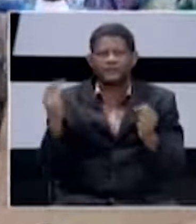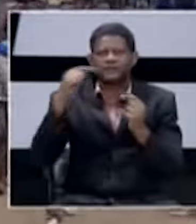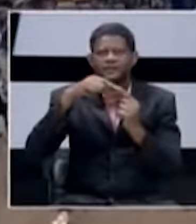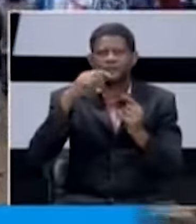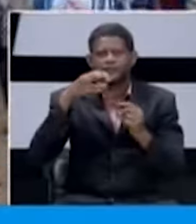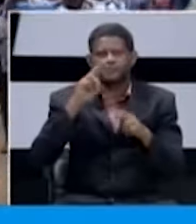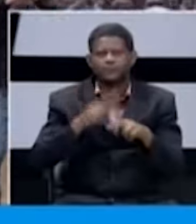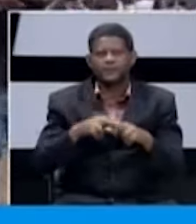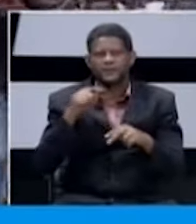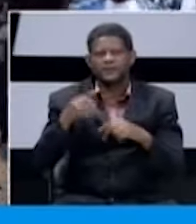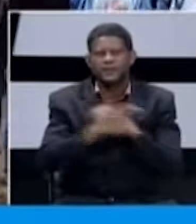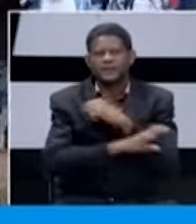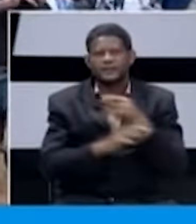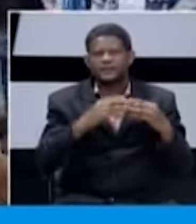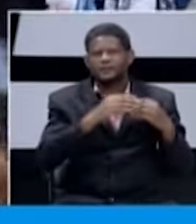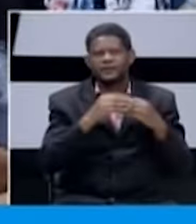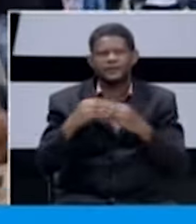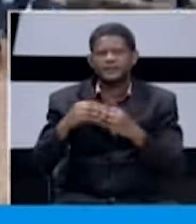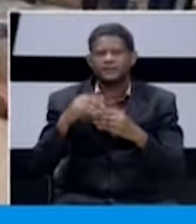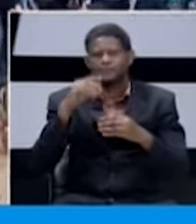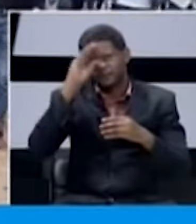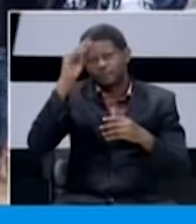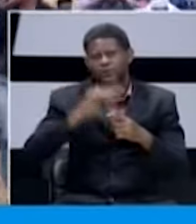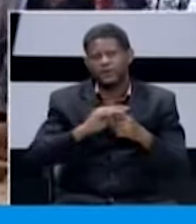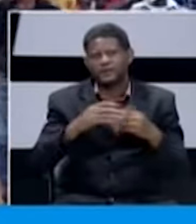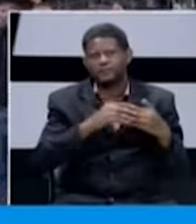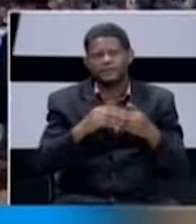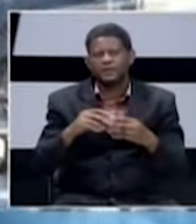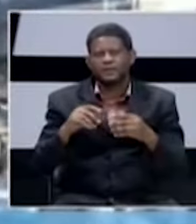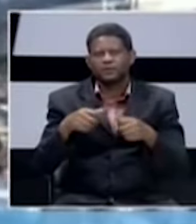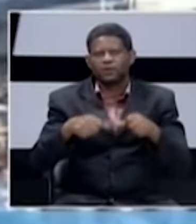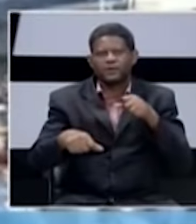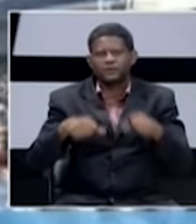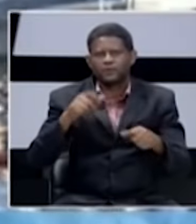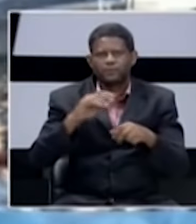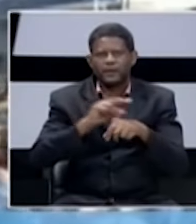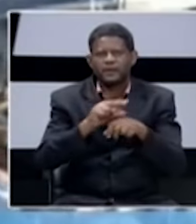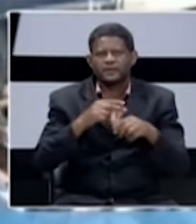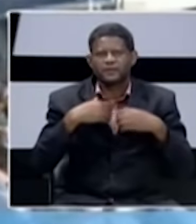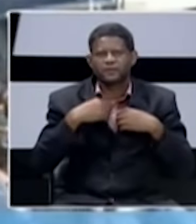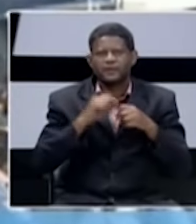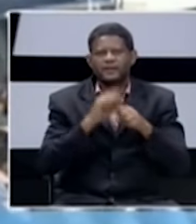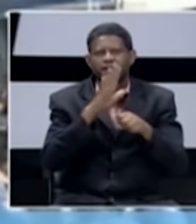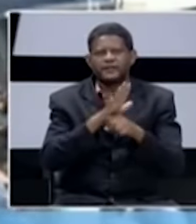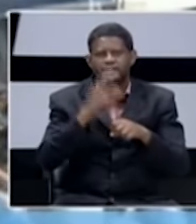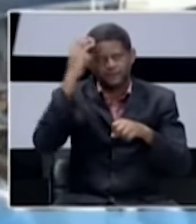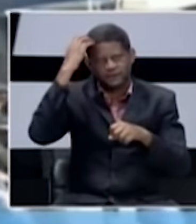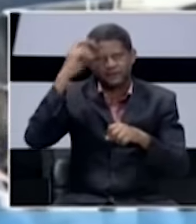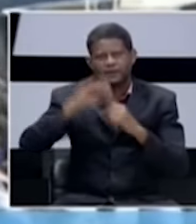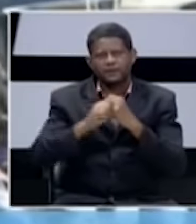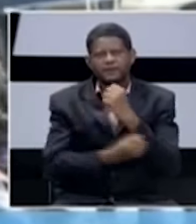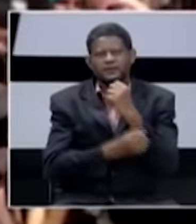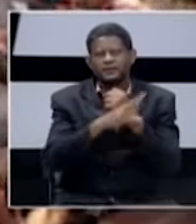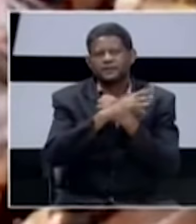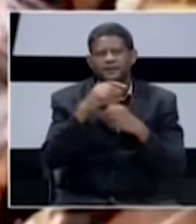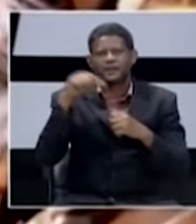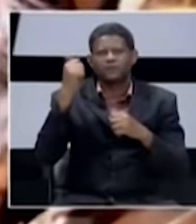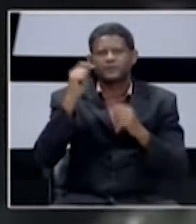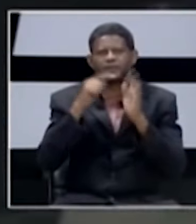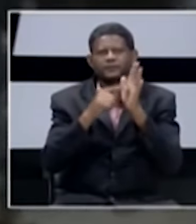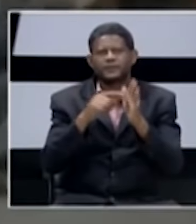ዝቕመጥ ነዚ ሃገር ዘመሓድር ብሰብ ሙያ ዝምራሕን ተዋፅኦ ብሄር ዘለውን በዓል ሕድሪ መንግስቲ ክምስረትን ካልኦት